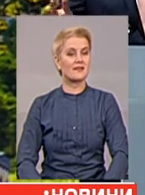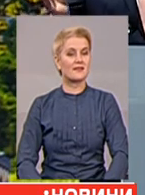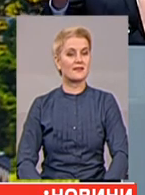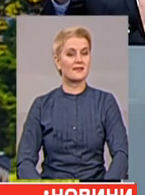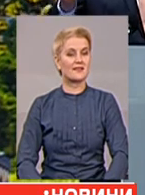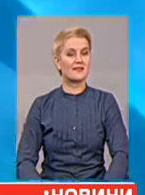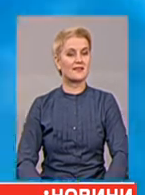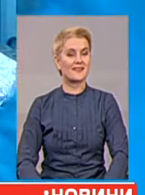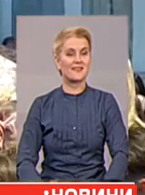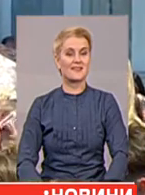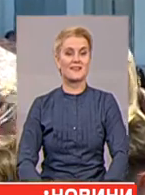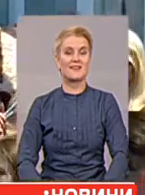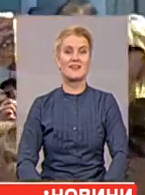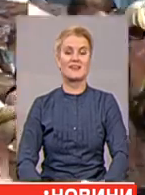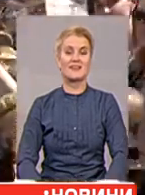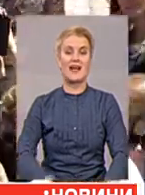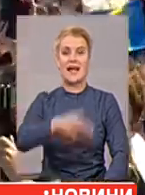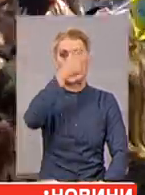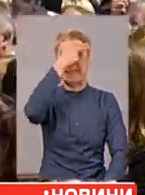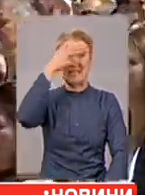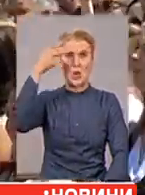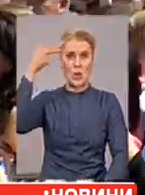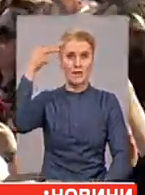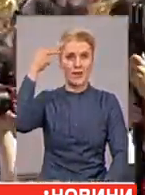našej demokratickej Európy. Slováčina